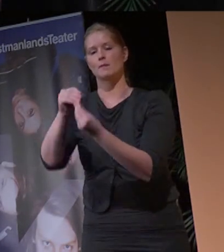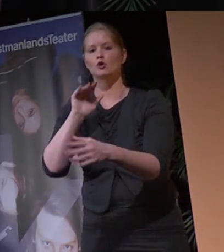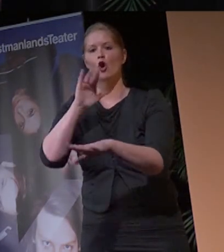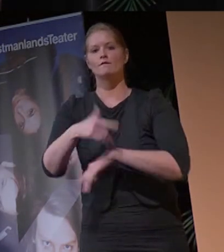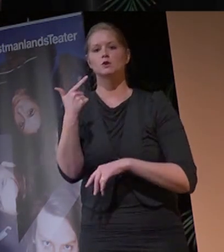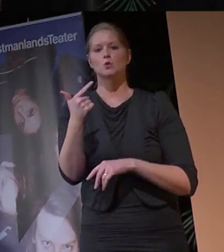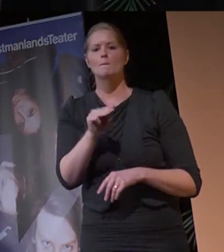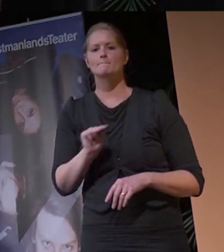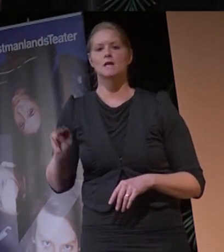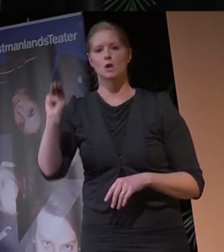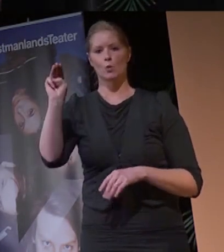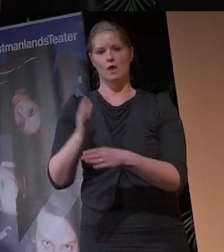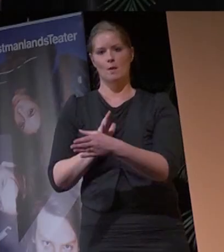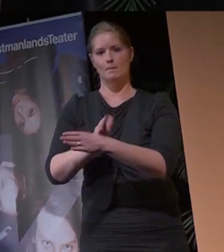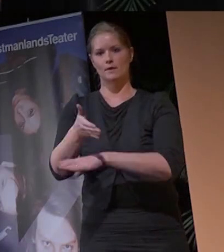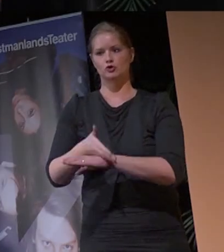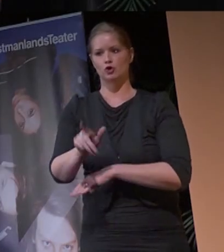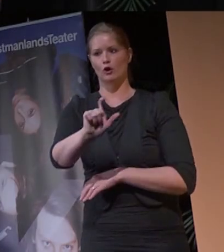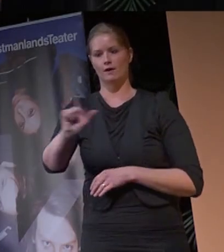7 miljoner besökare.